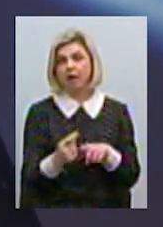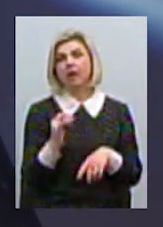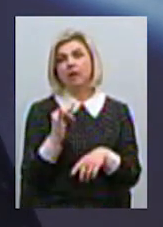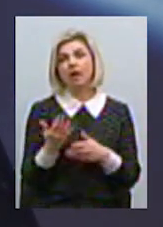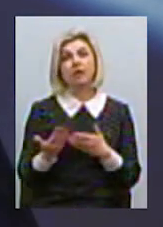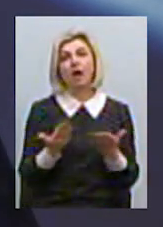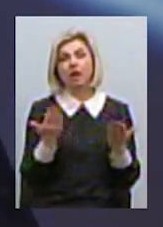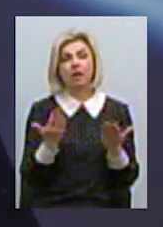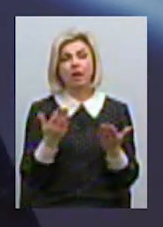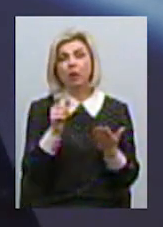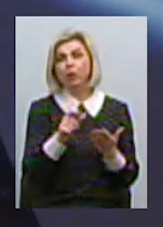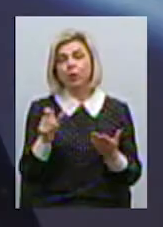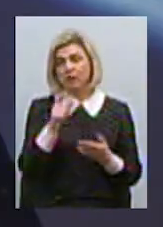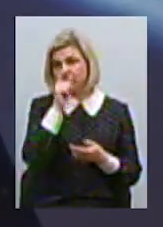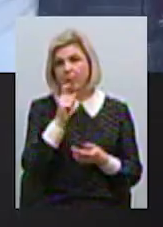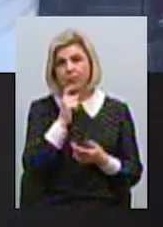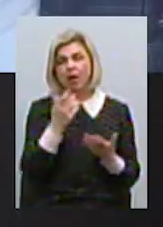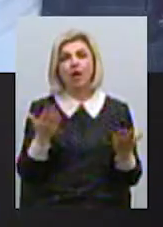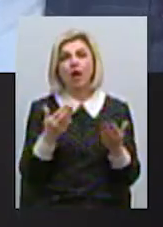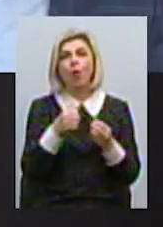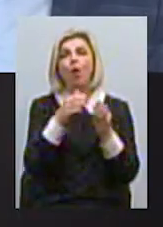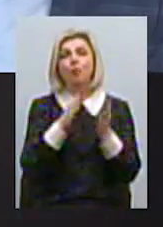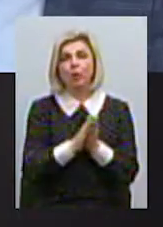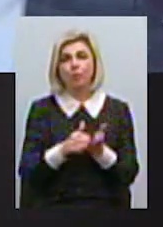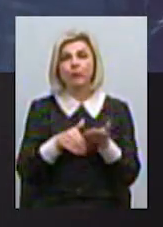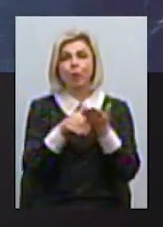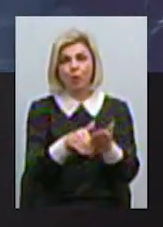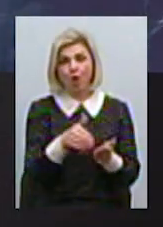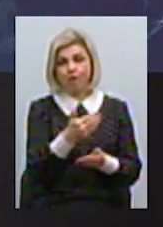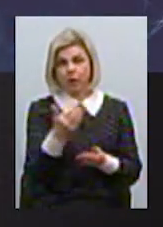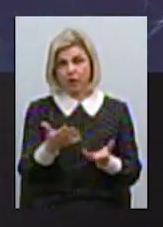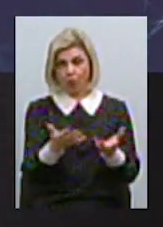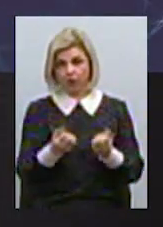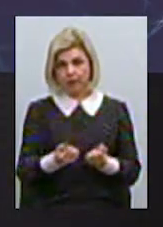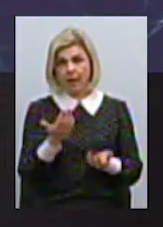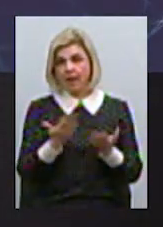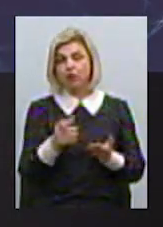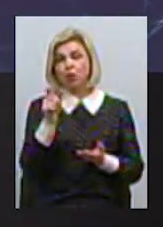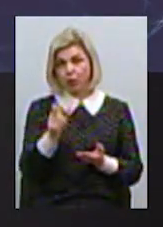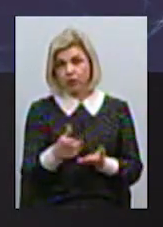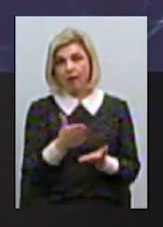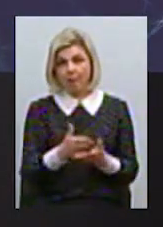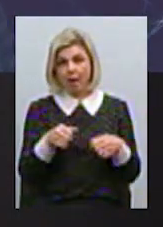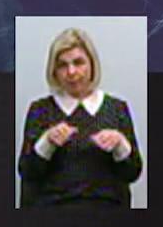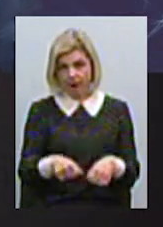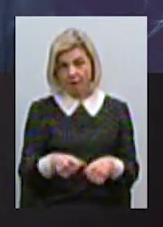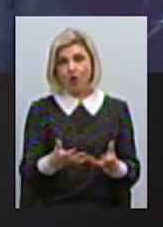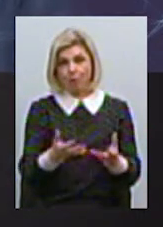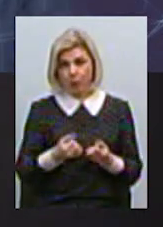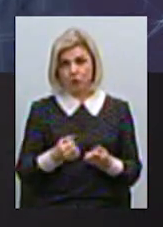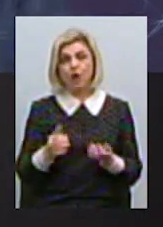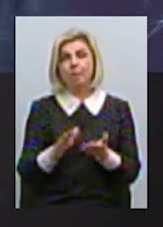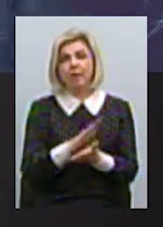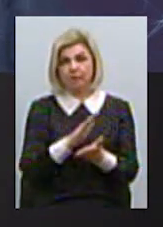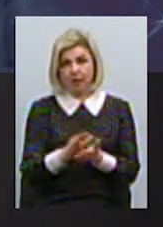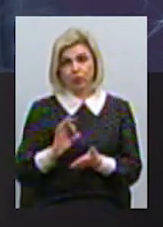які люди не розуміють зовсім, який обсяг допомоги вони отримують, навіть якщо людина має право на безоплатну правову допомогу. Ви можете